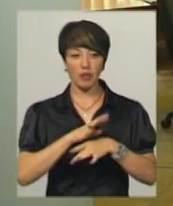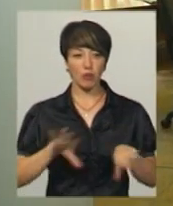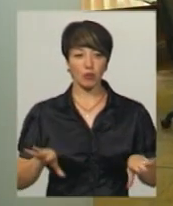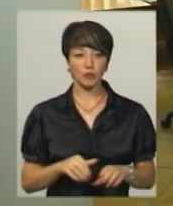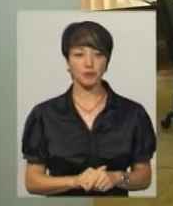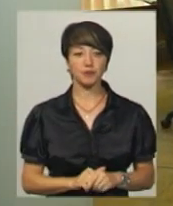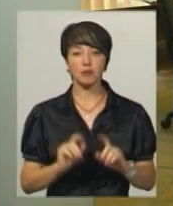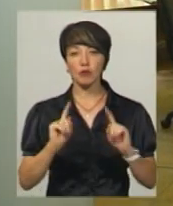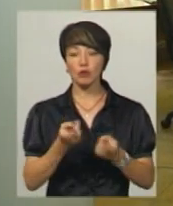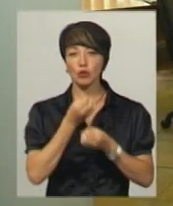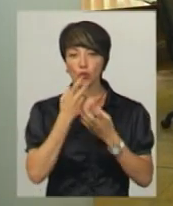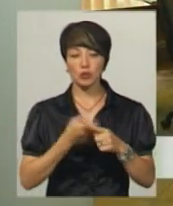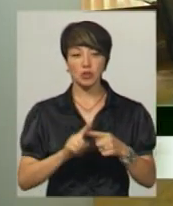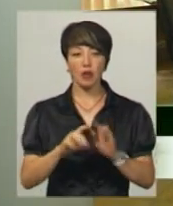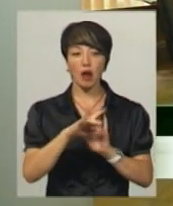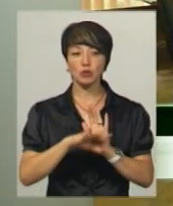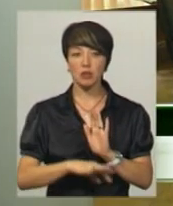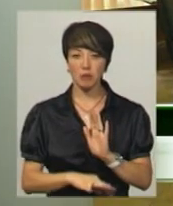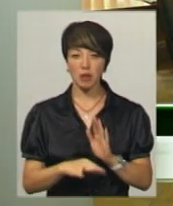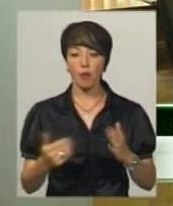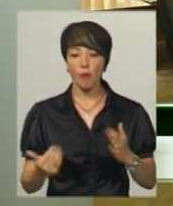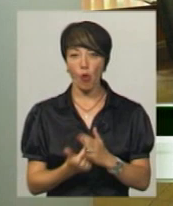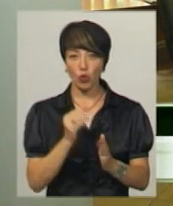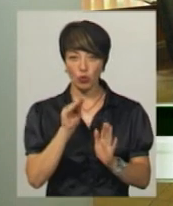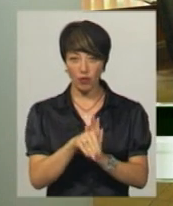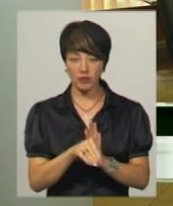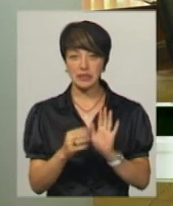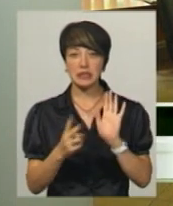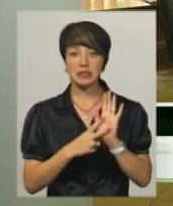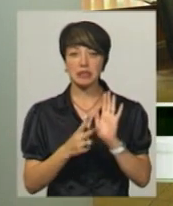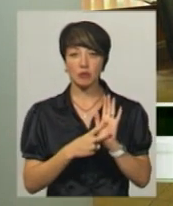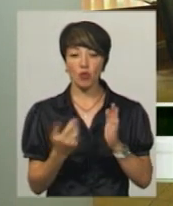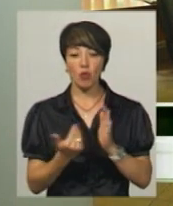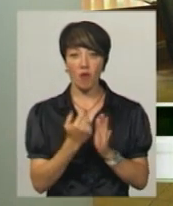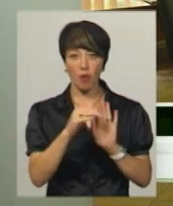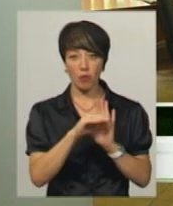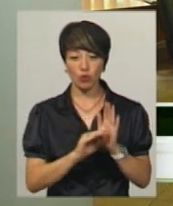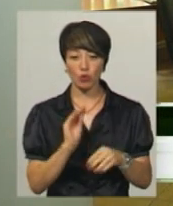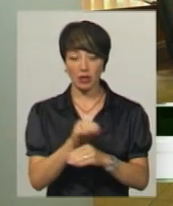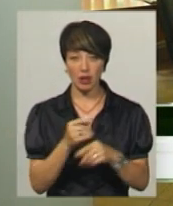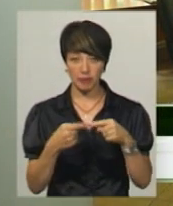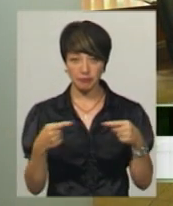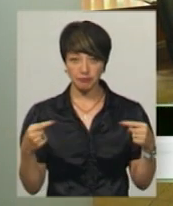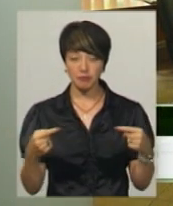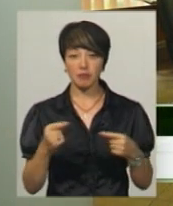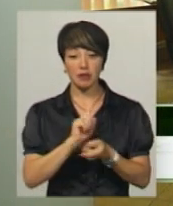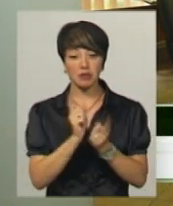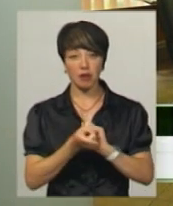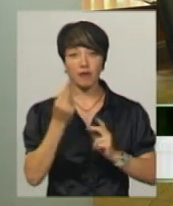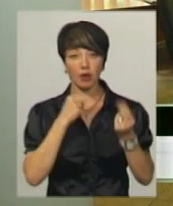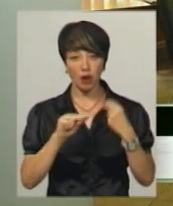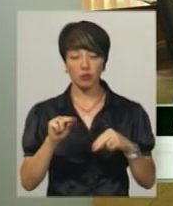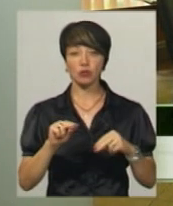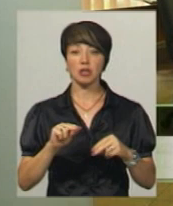що цей асортимент бебі-бокси поновлюється на 7 позицій вже новий бебі-бокс став кращим.